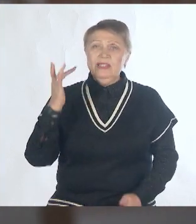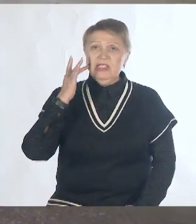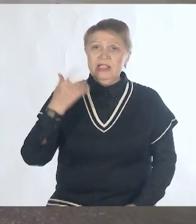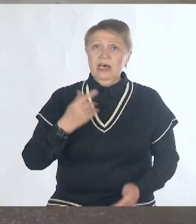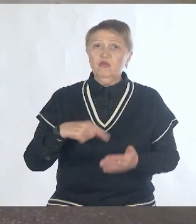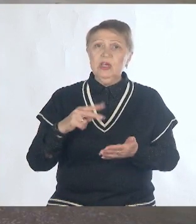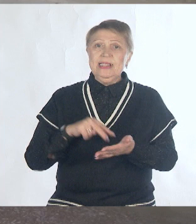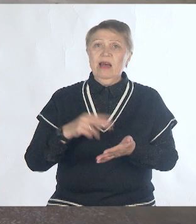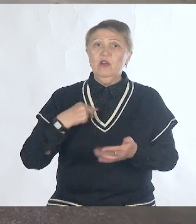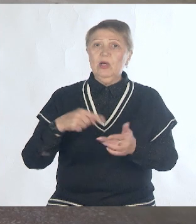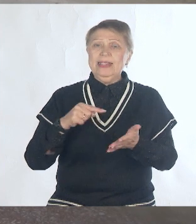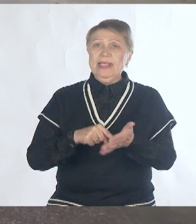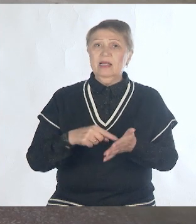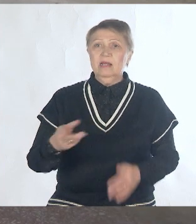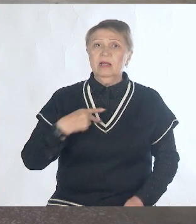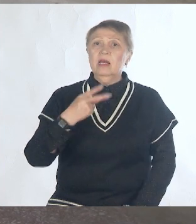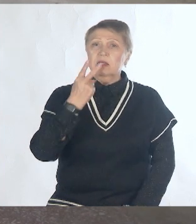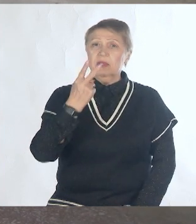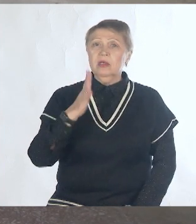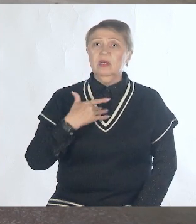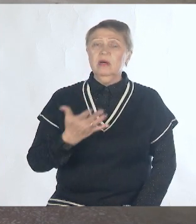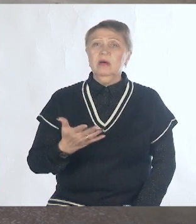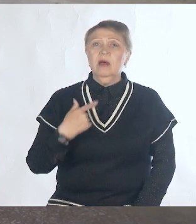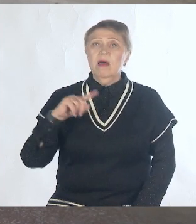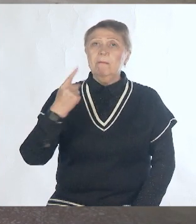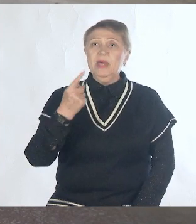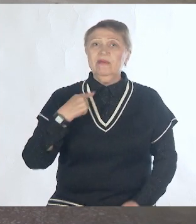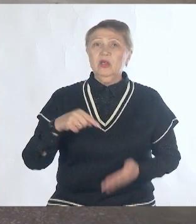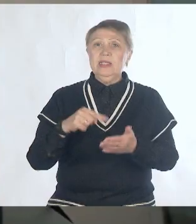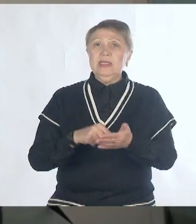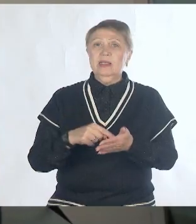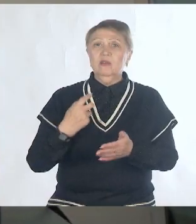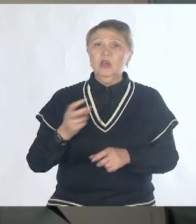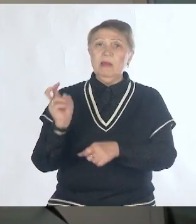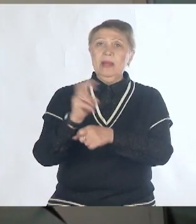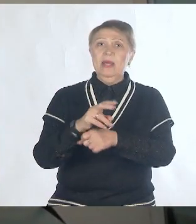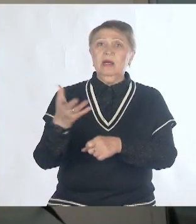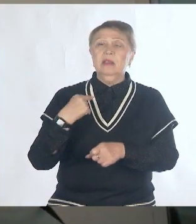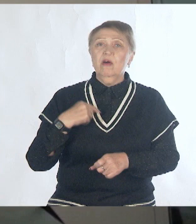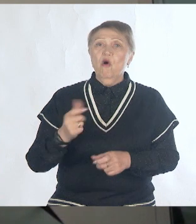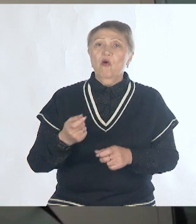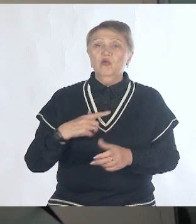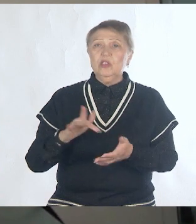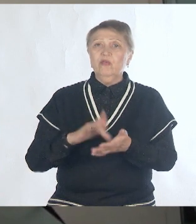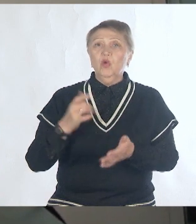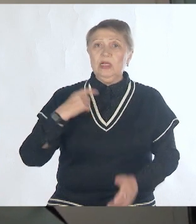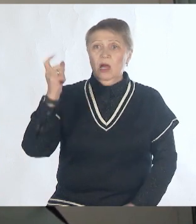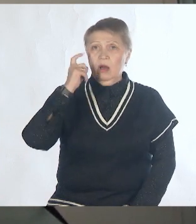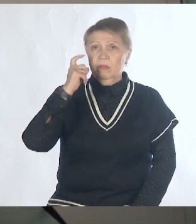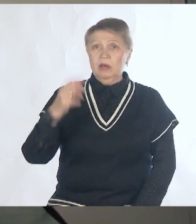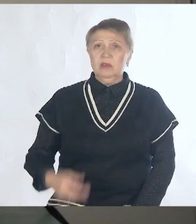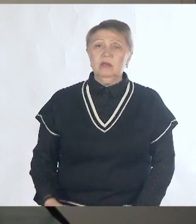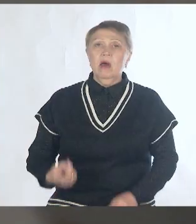их но смотрите л ц перу и поставьте их на парус я думал что это на его полгода